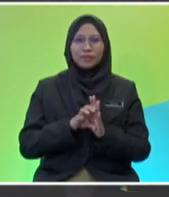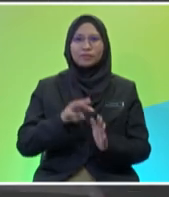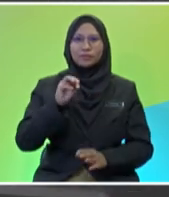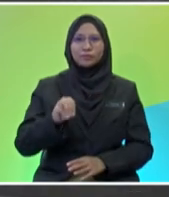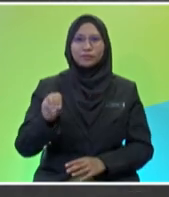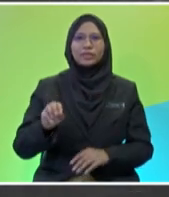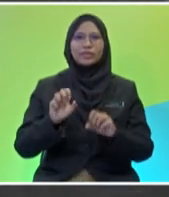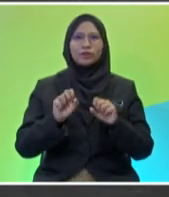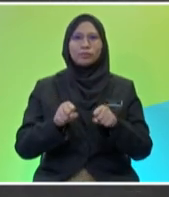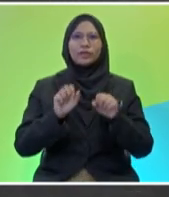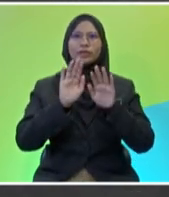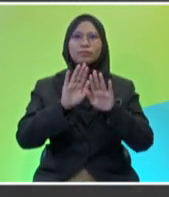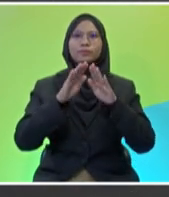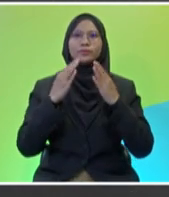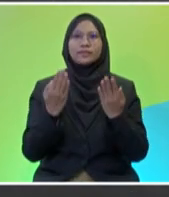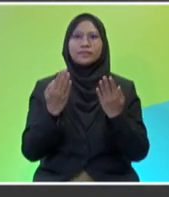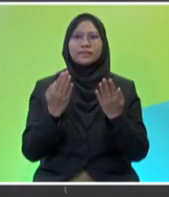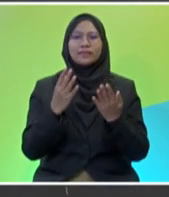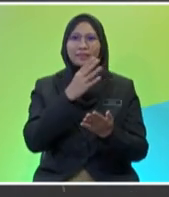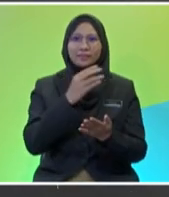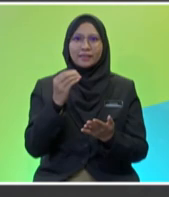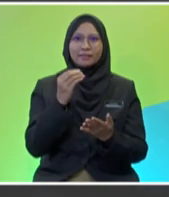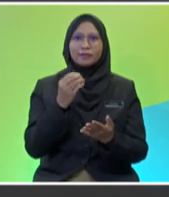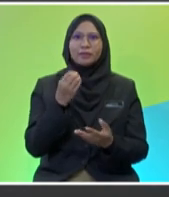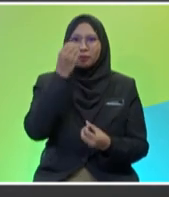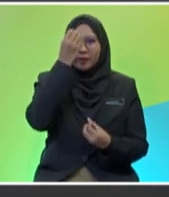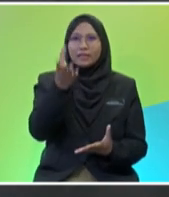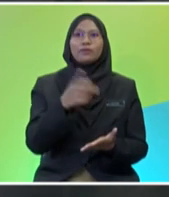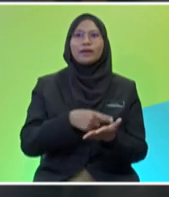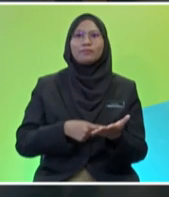yang ada di dalam gambar di balik puzzle